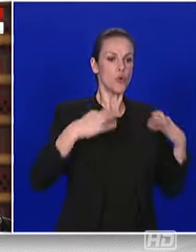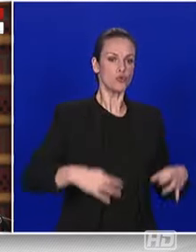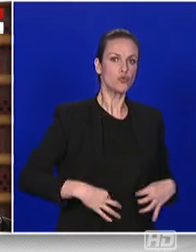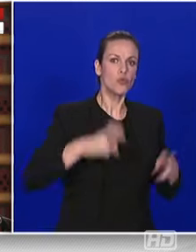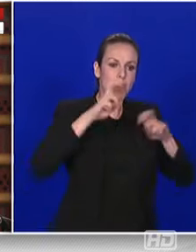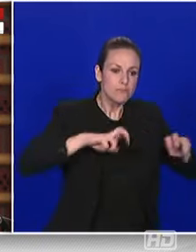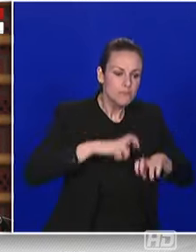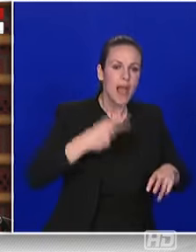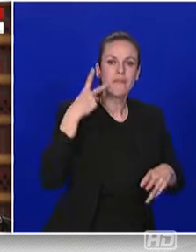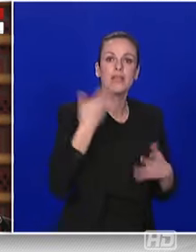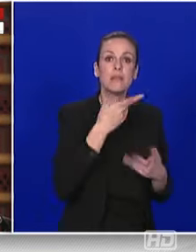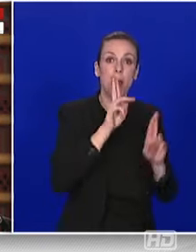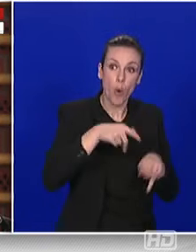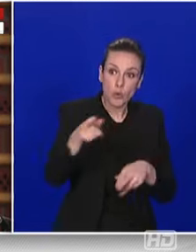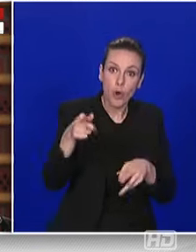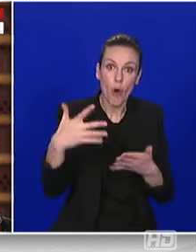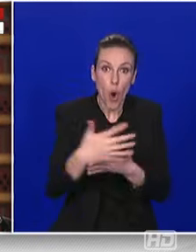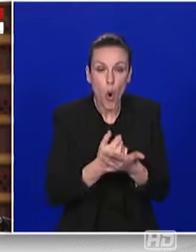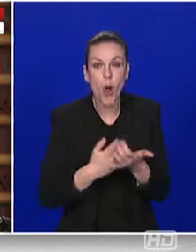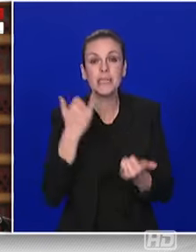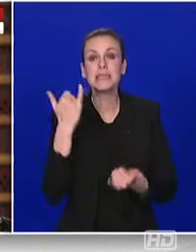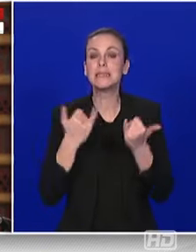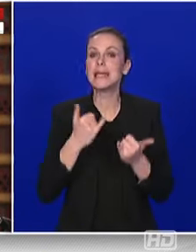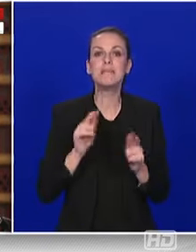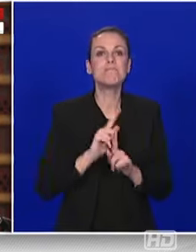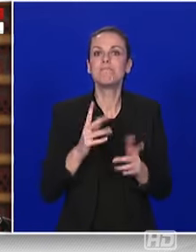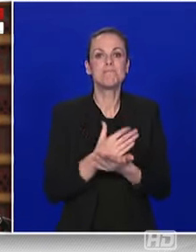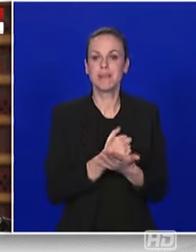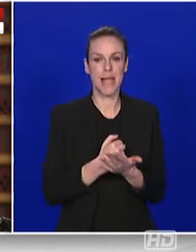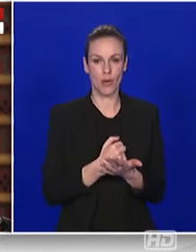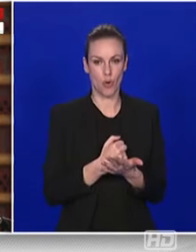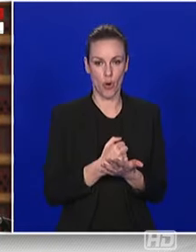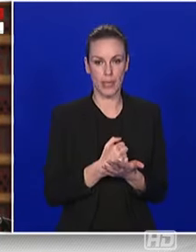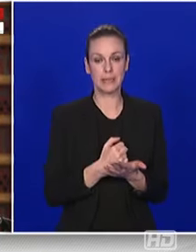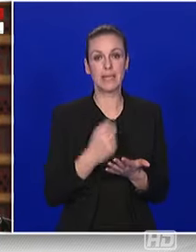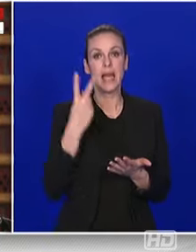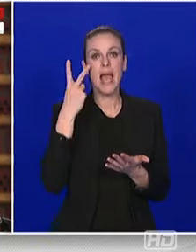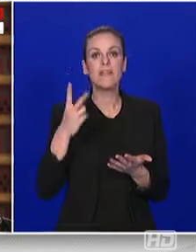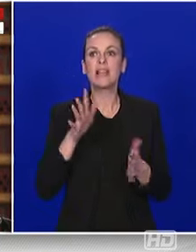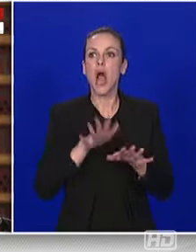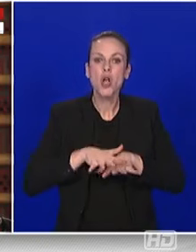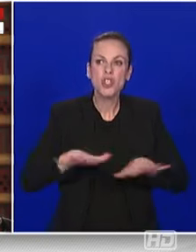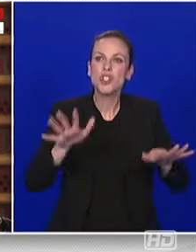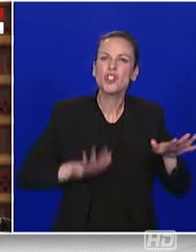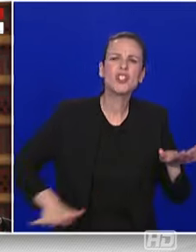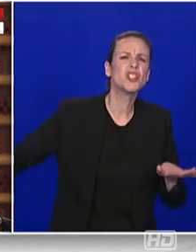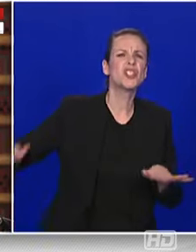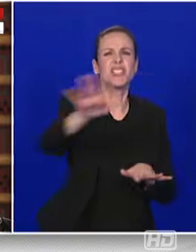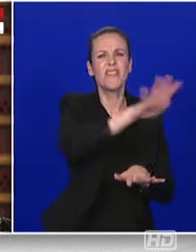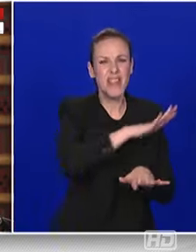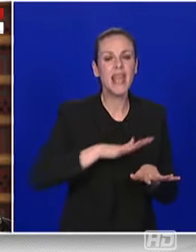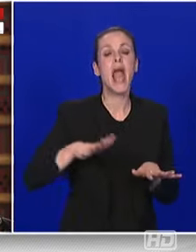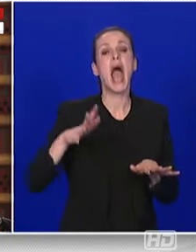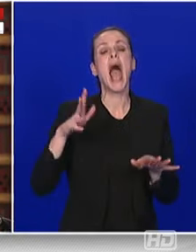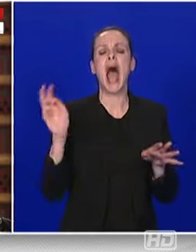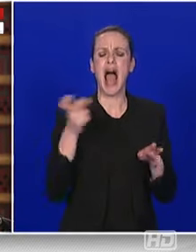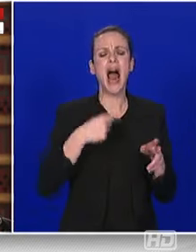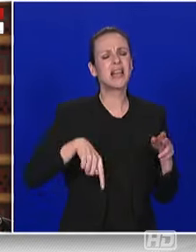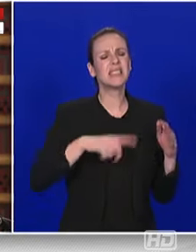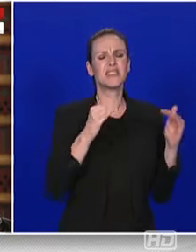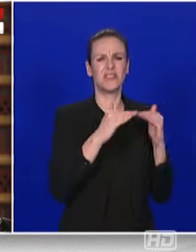se može s takvim testovima uraditi kad se prekrije šira populacija. Međutim, svi se slažu da